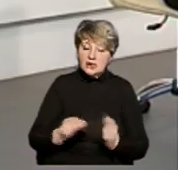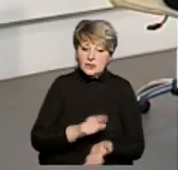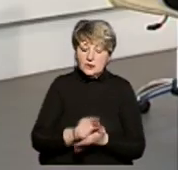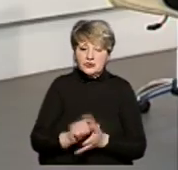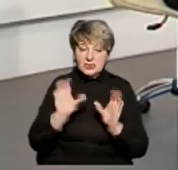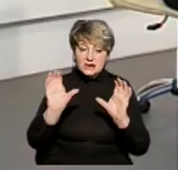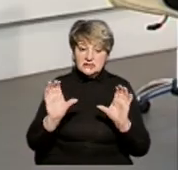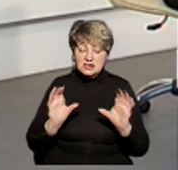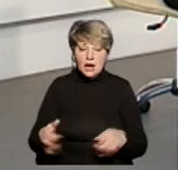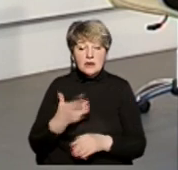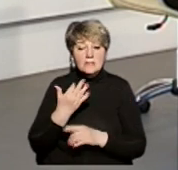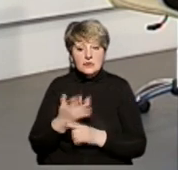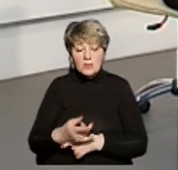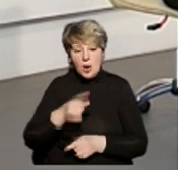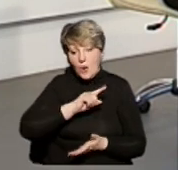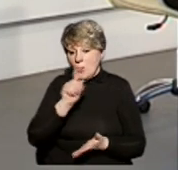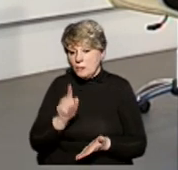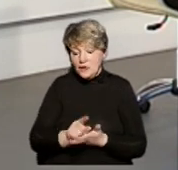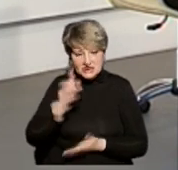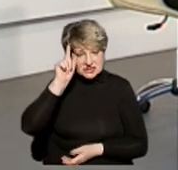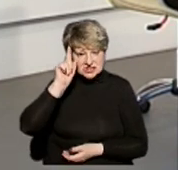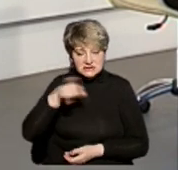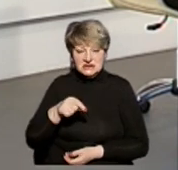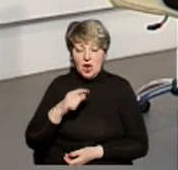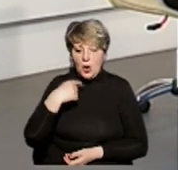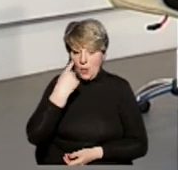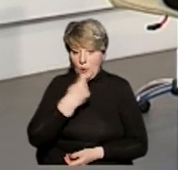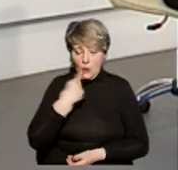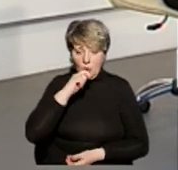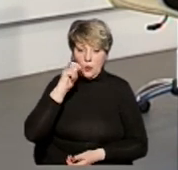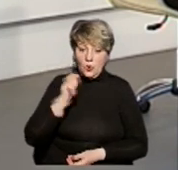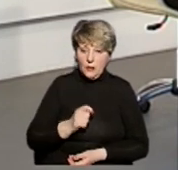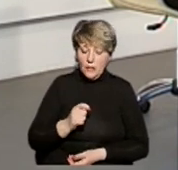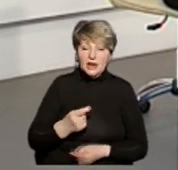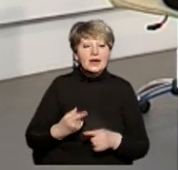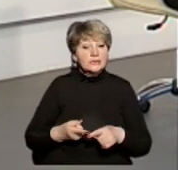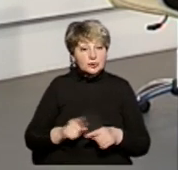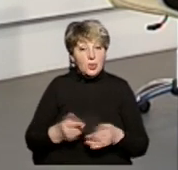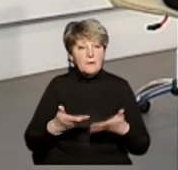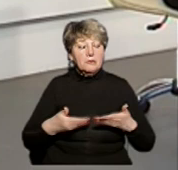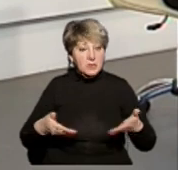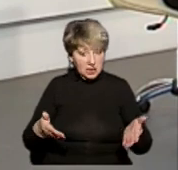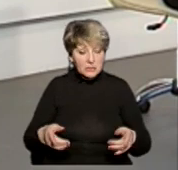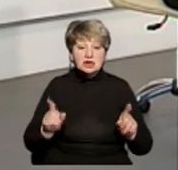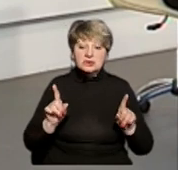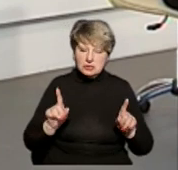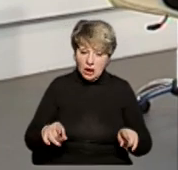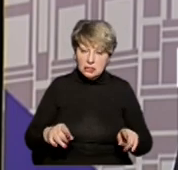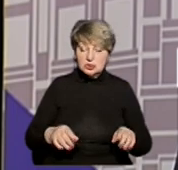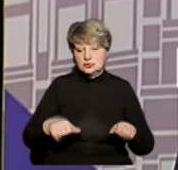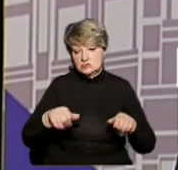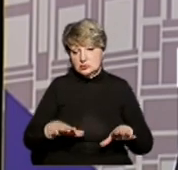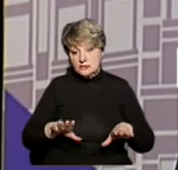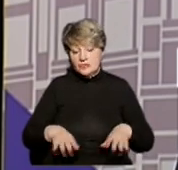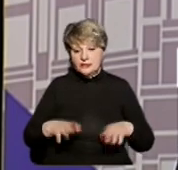вимагає обов'язкове знання української мови, наявності сертифіката про вільне володіння. Тому ми також виступили з ініціативою, особливо